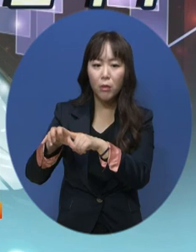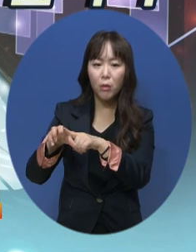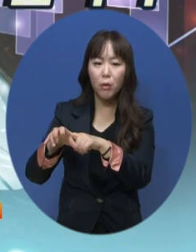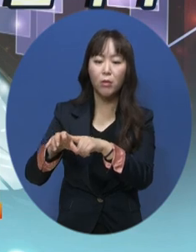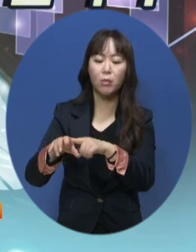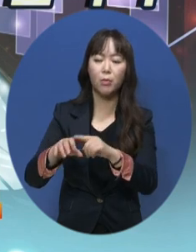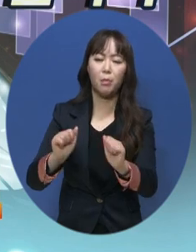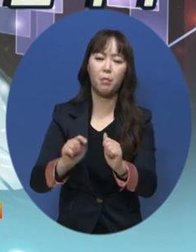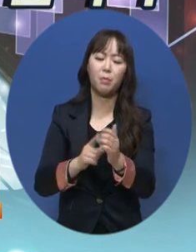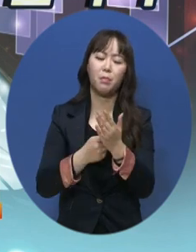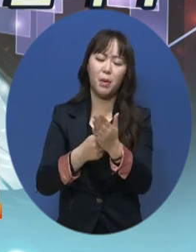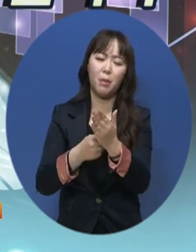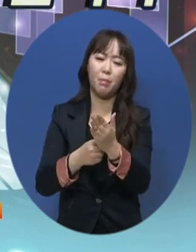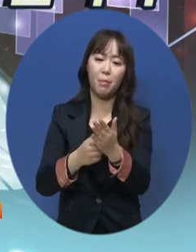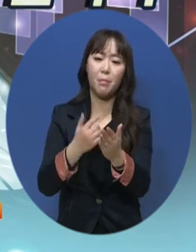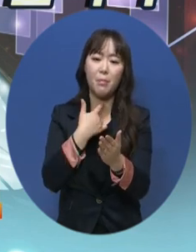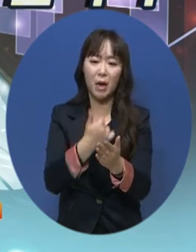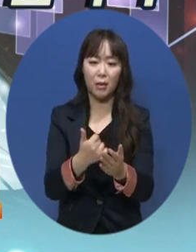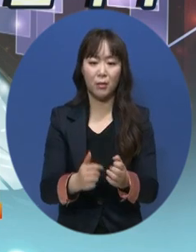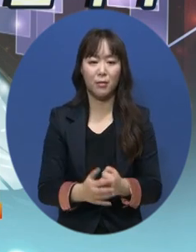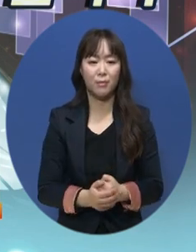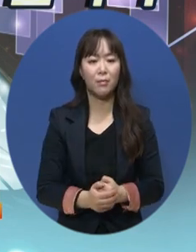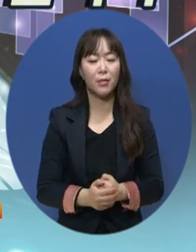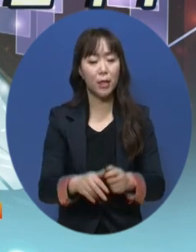소송을 제기했었는데요.